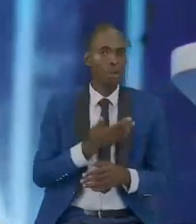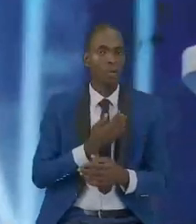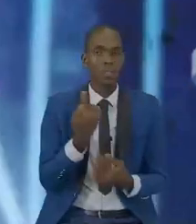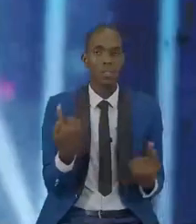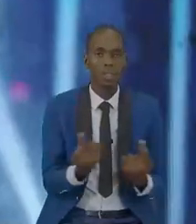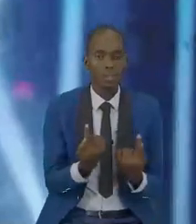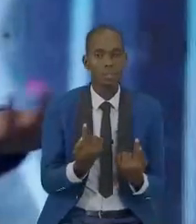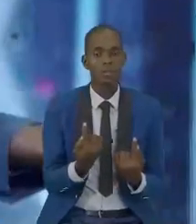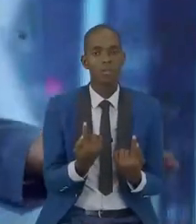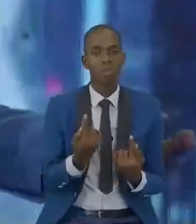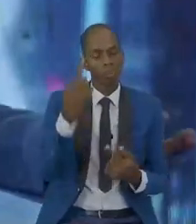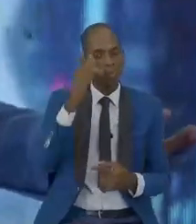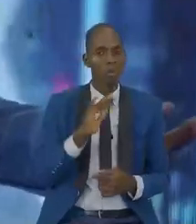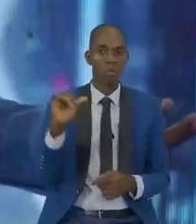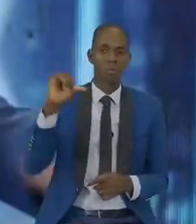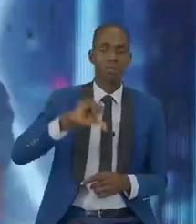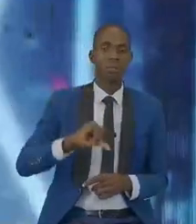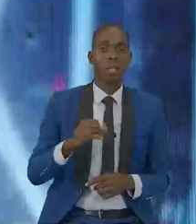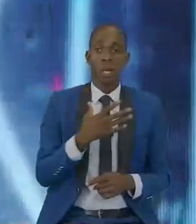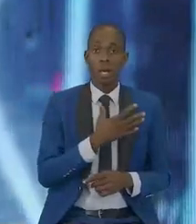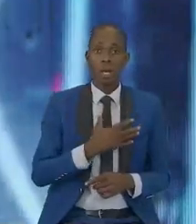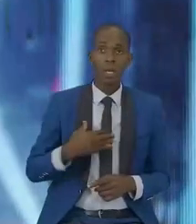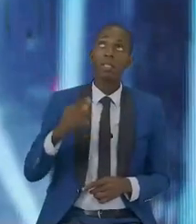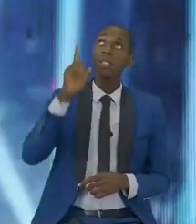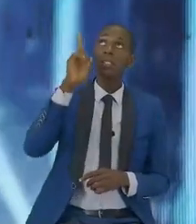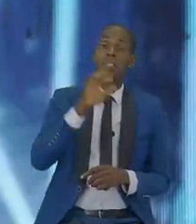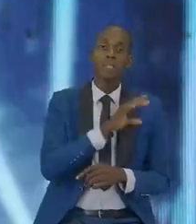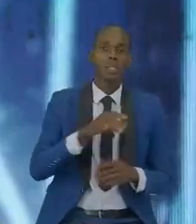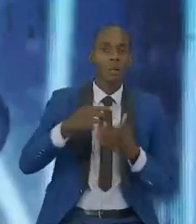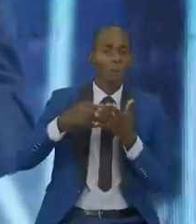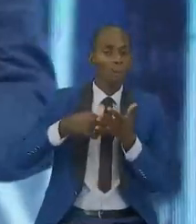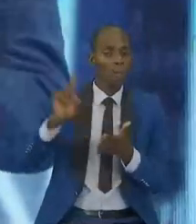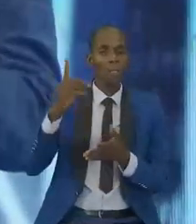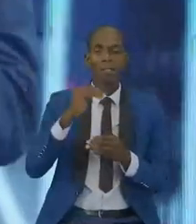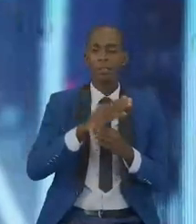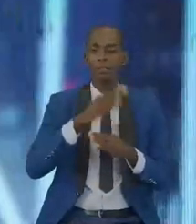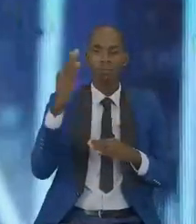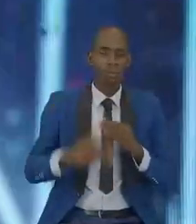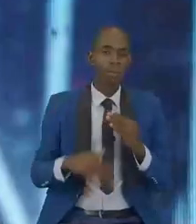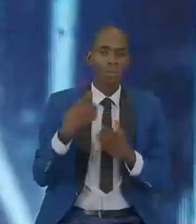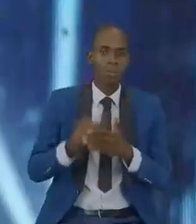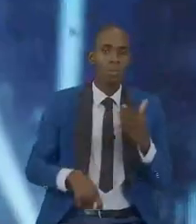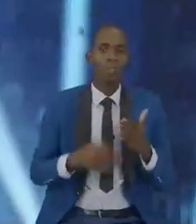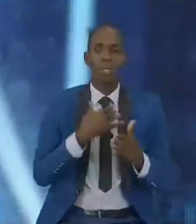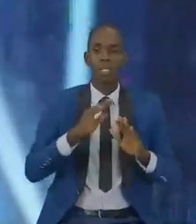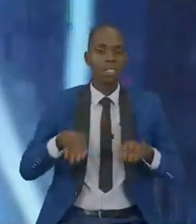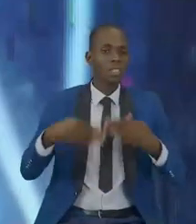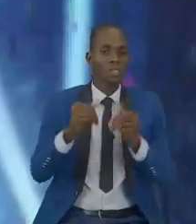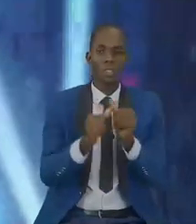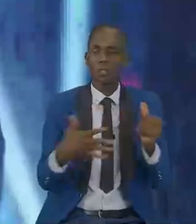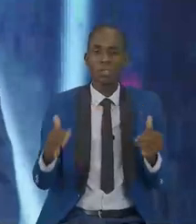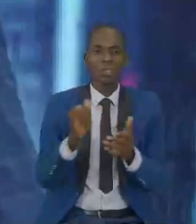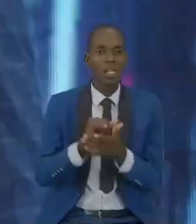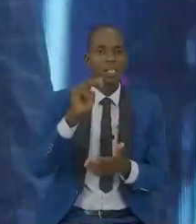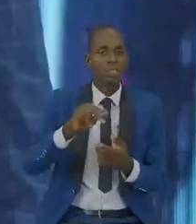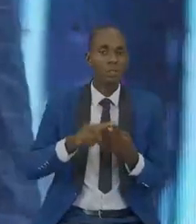afin de payer le prix pour notre culpabilité et notre condamnation. Et Christ a payé le prix total.